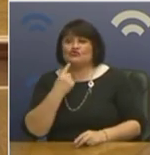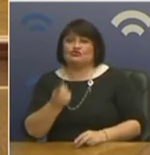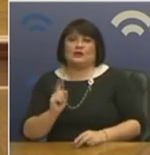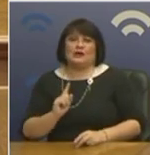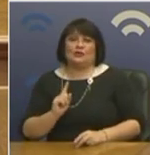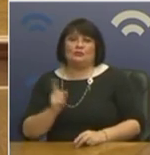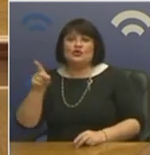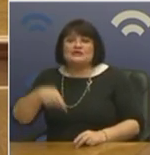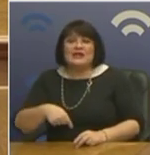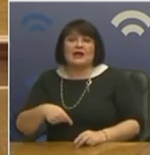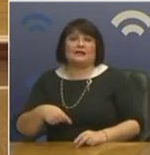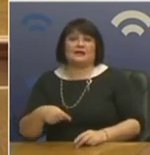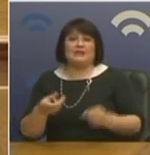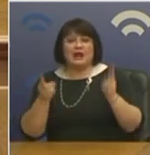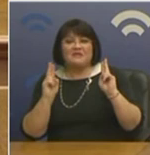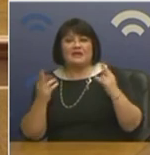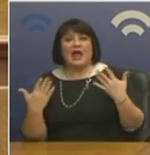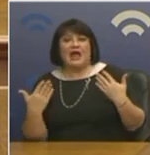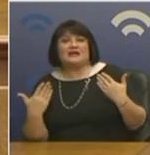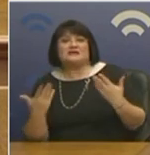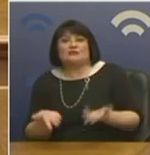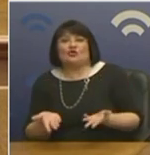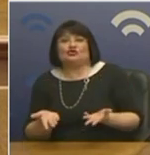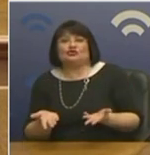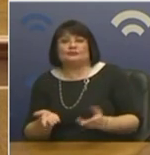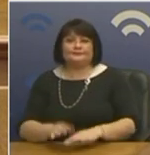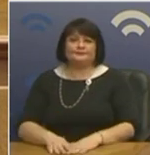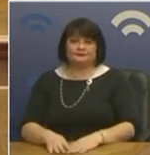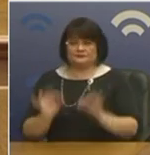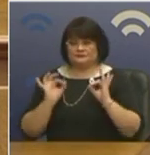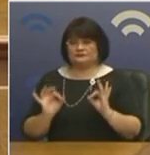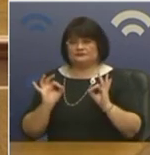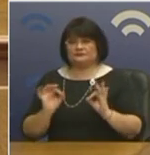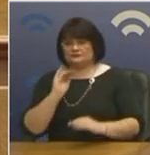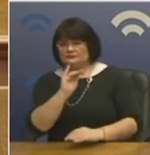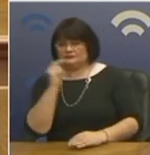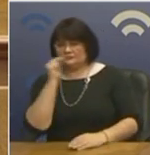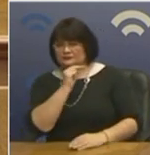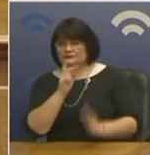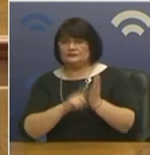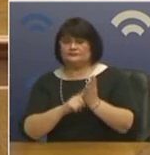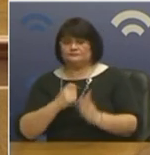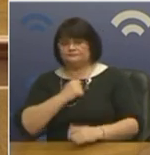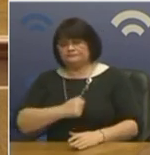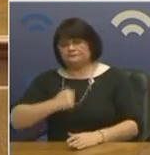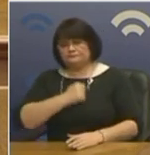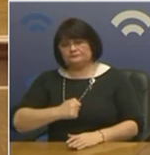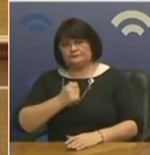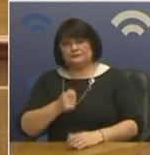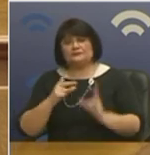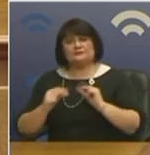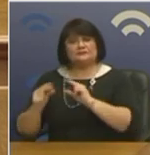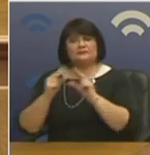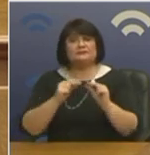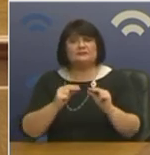όλους. Και όταν λέω για όλους, για όλους. Και για να είμαστε συνεπείς, κύριε Πρωθυπουργέ, θλίβομαι γιατί μιλήσαμε για